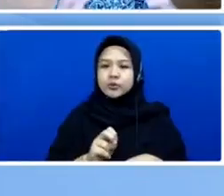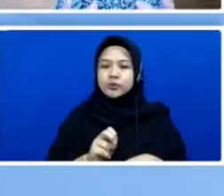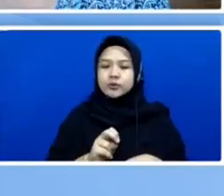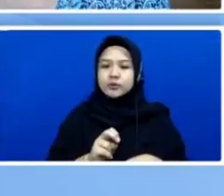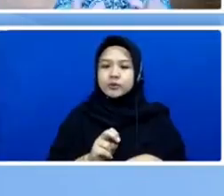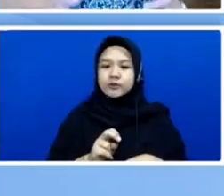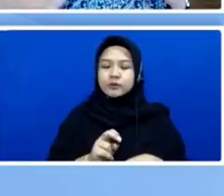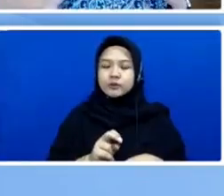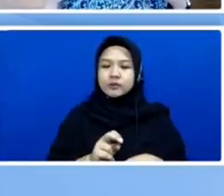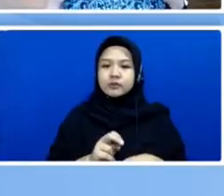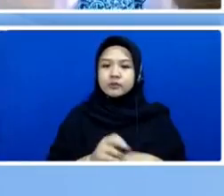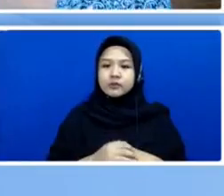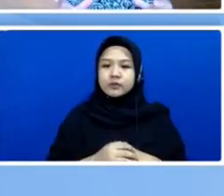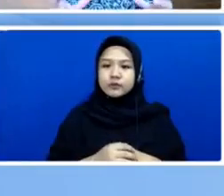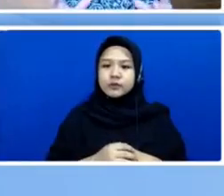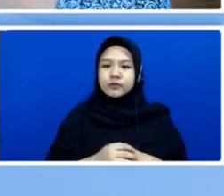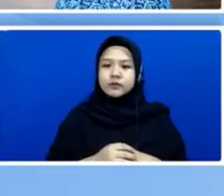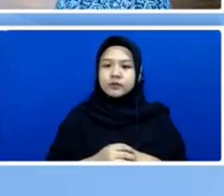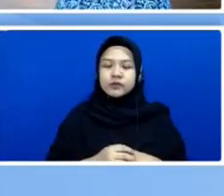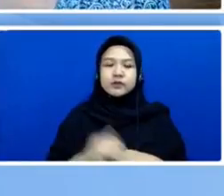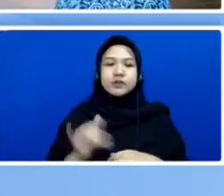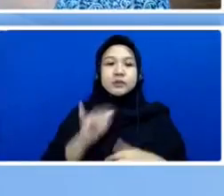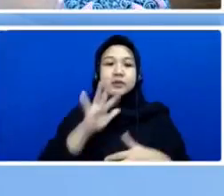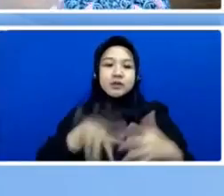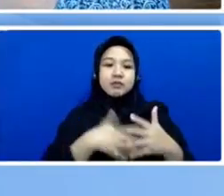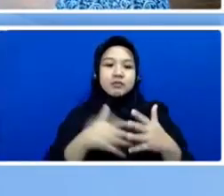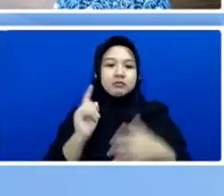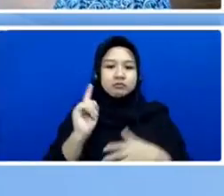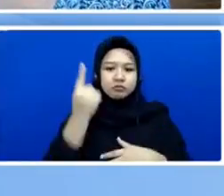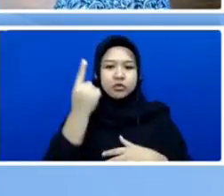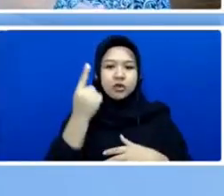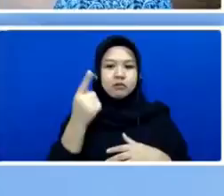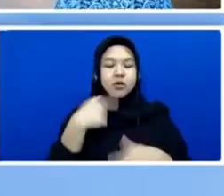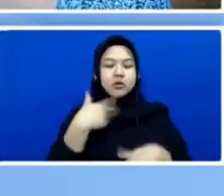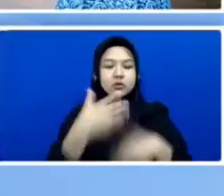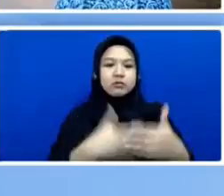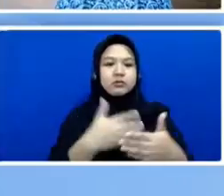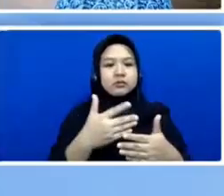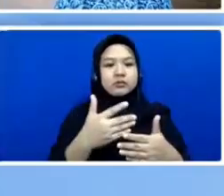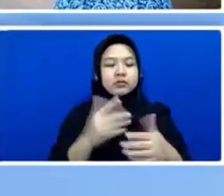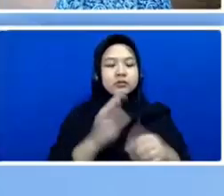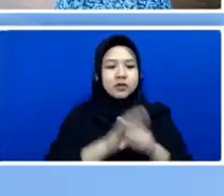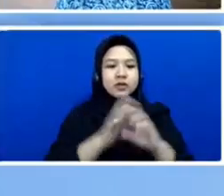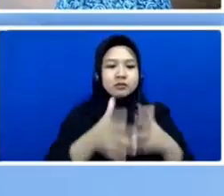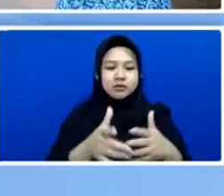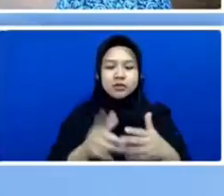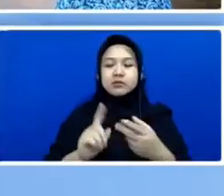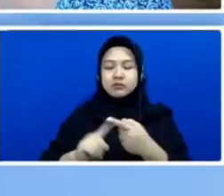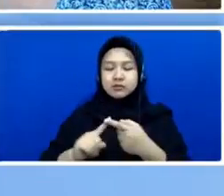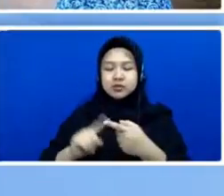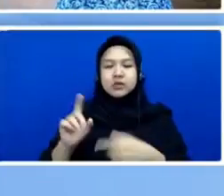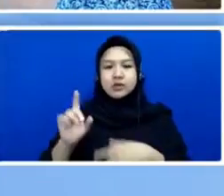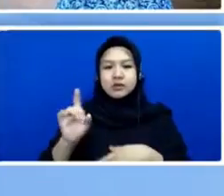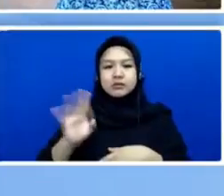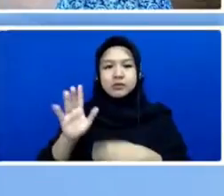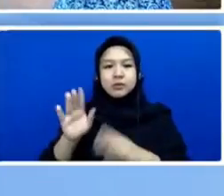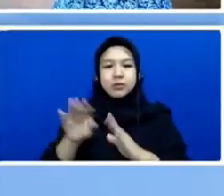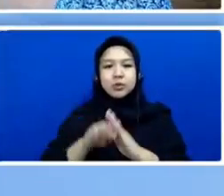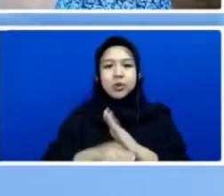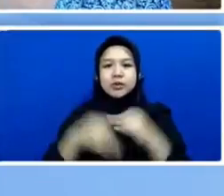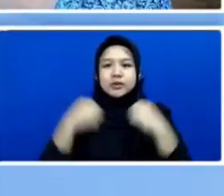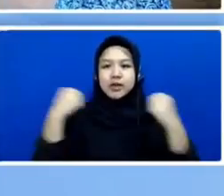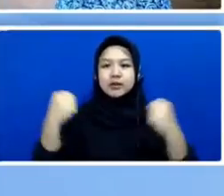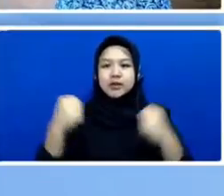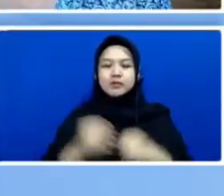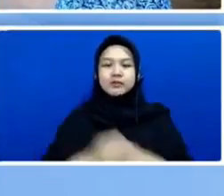salah satu agenda utama dari penanganan pandemi selain protokol kesehatan. Oke, terima kasih.